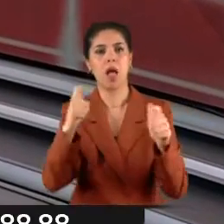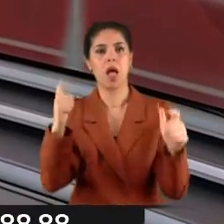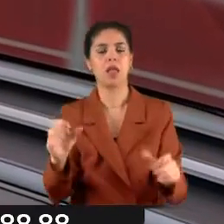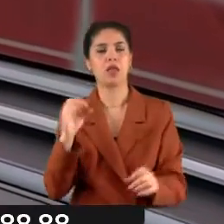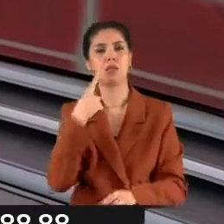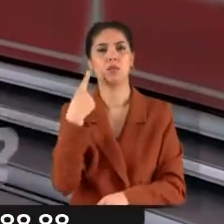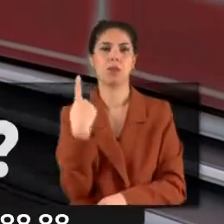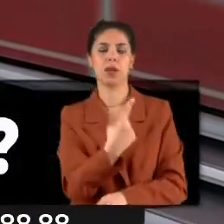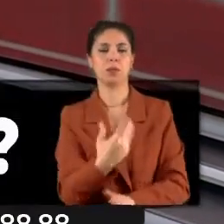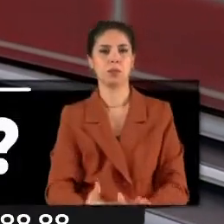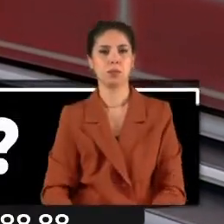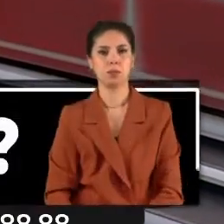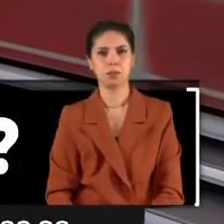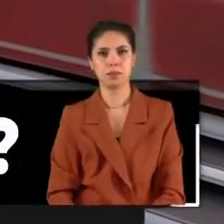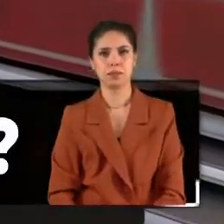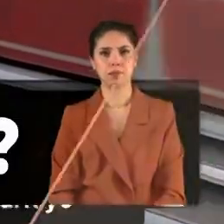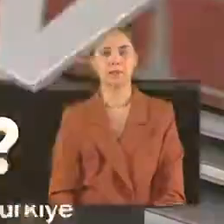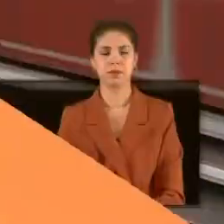gidelim.